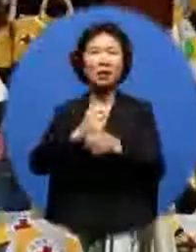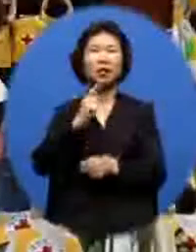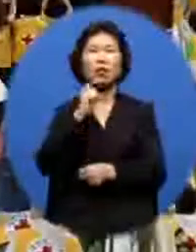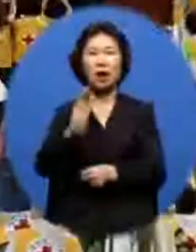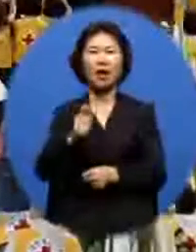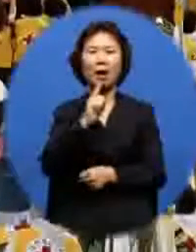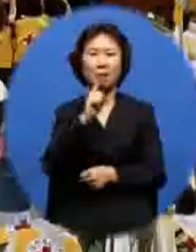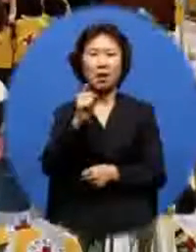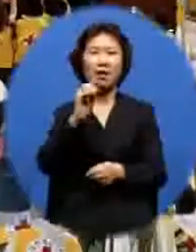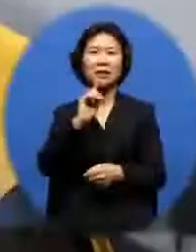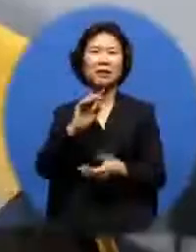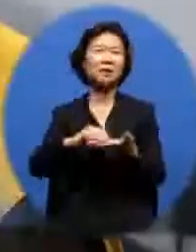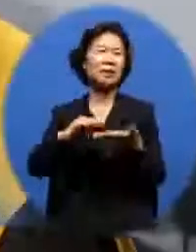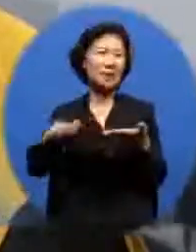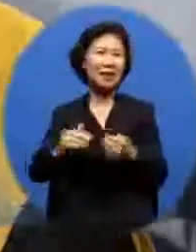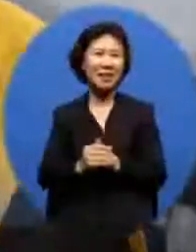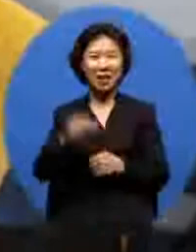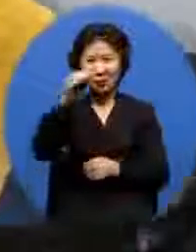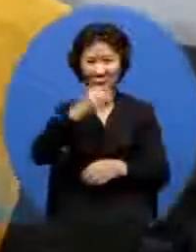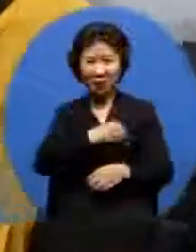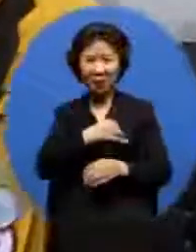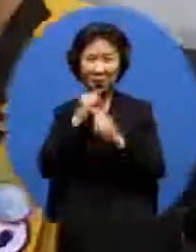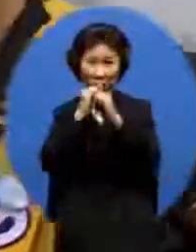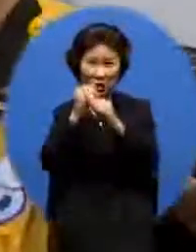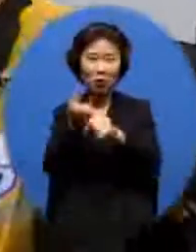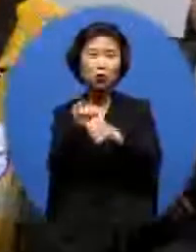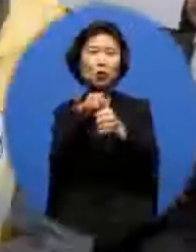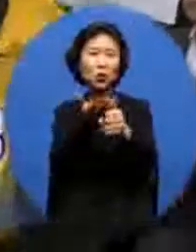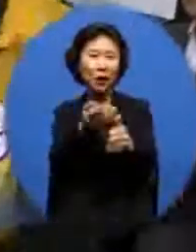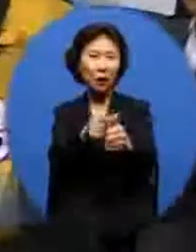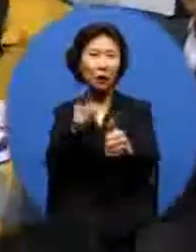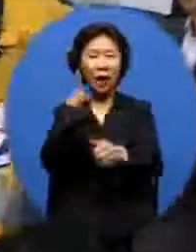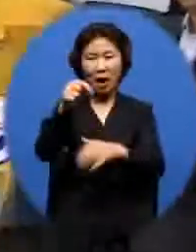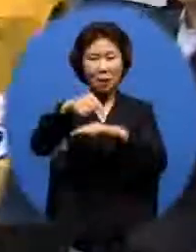이번 행사에서는 모범 회원에게 표창이 수여됐으며 한마음